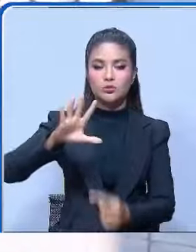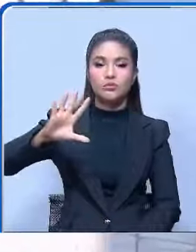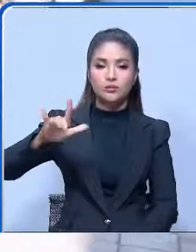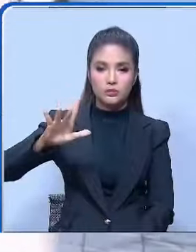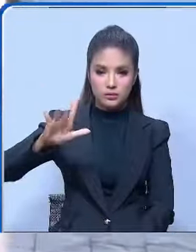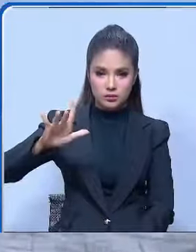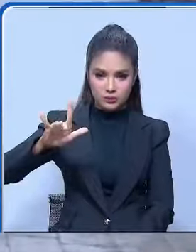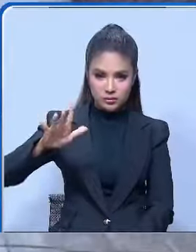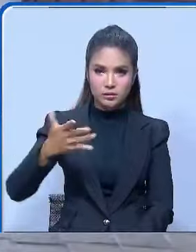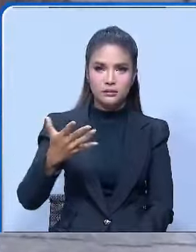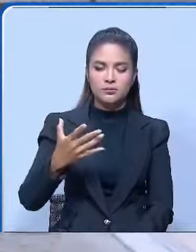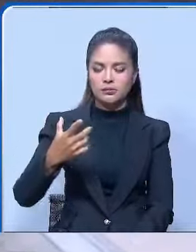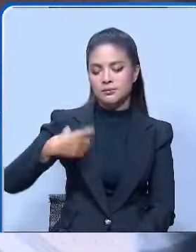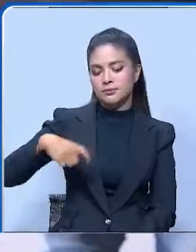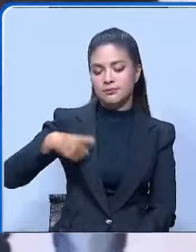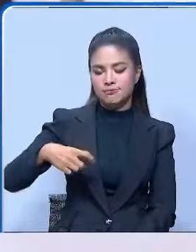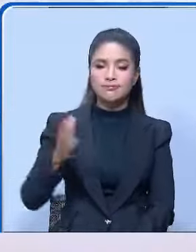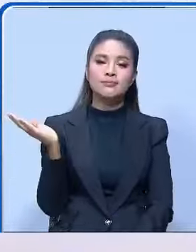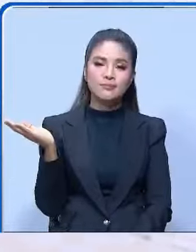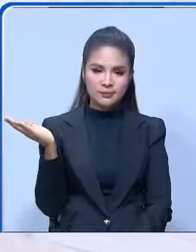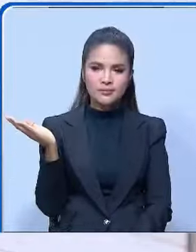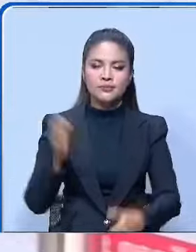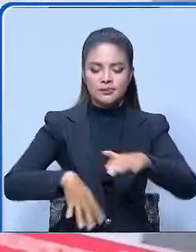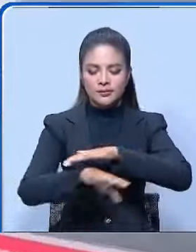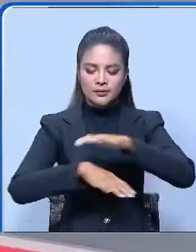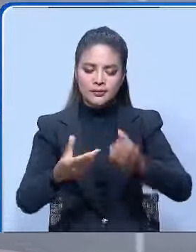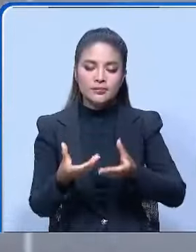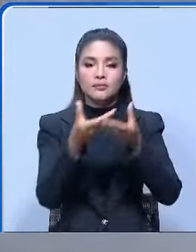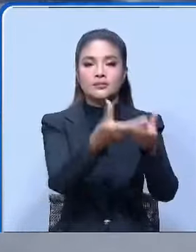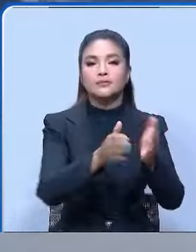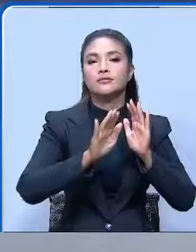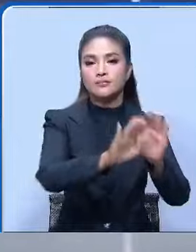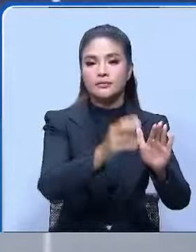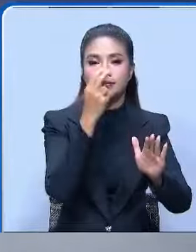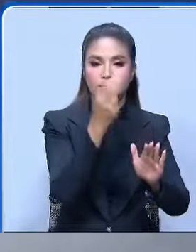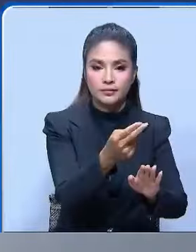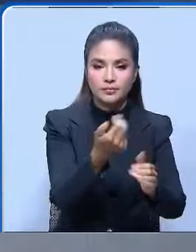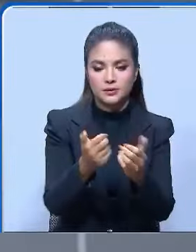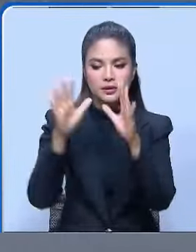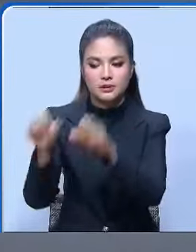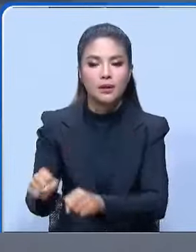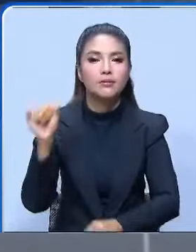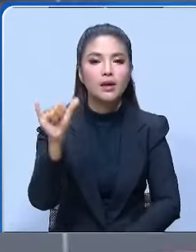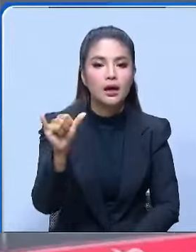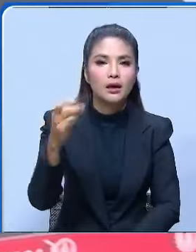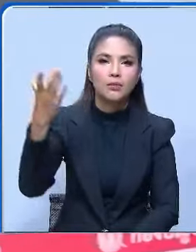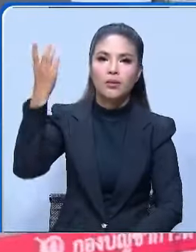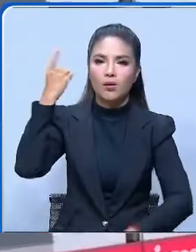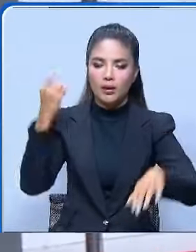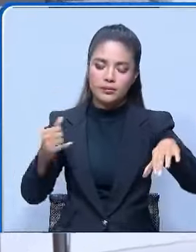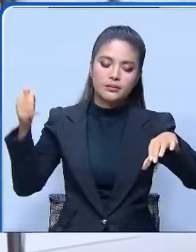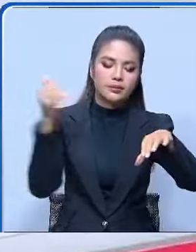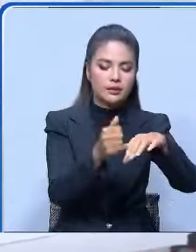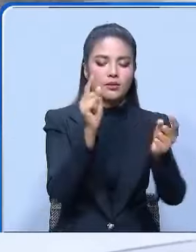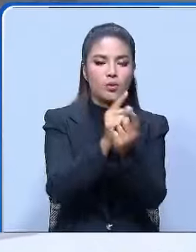คบ.ตรวจสอบรอบที่แล้วเนี่ยแต่เห็นว่ายังไม่มีการดำเนินคดีสักทีเมื่อวานเลยเข้าไปแจ้งความดำเนินคดีให้มันเป็นเรื่องเป็นราวขอให้ตำรวจเอาผิดใน3